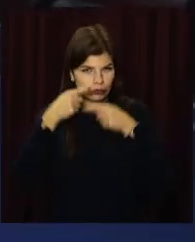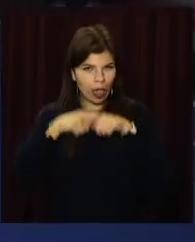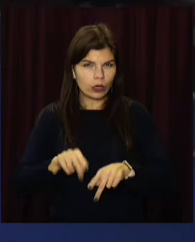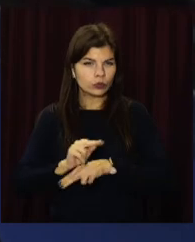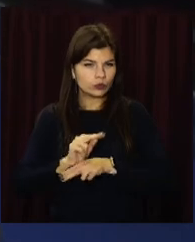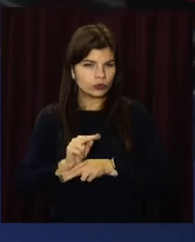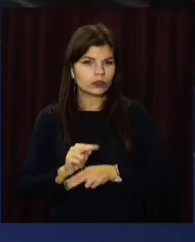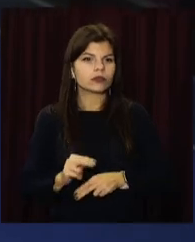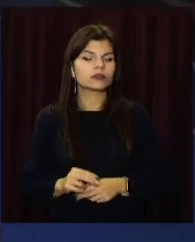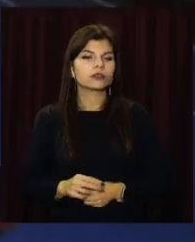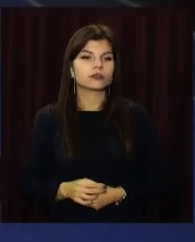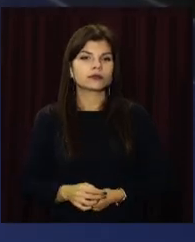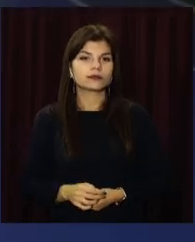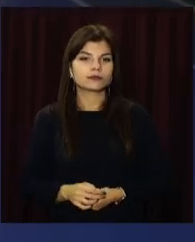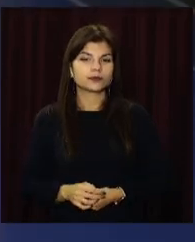Швидше.